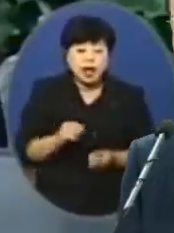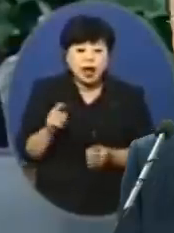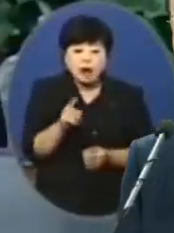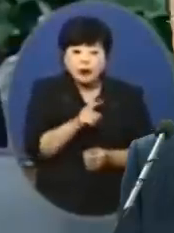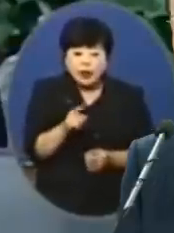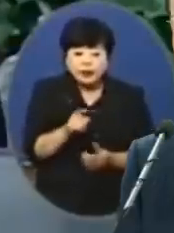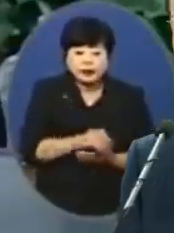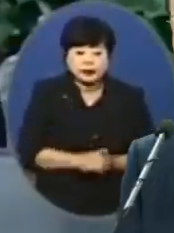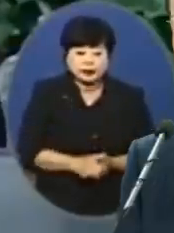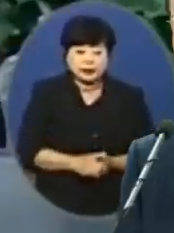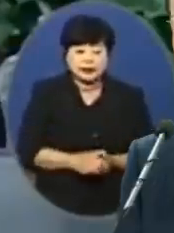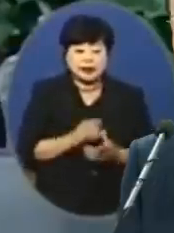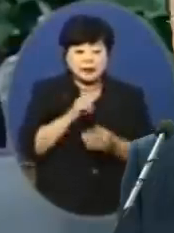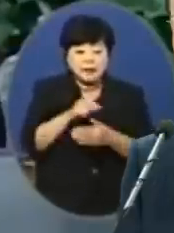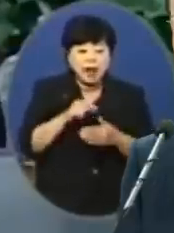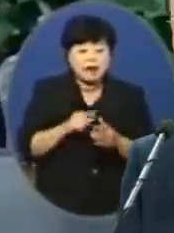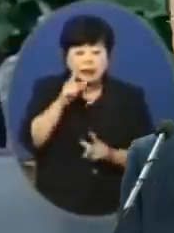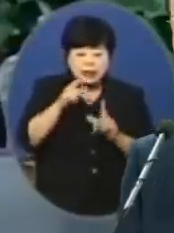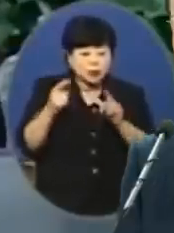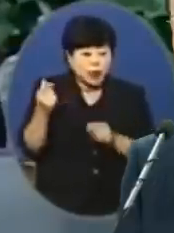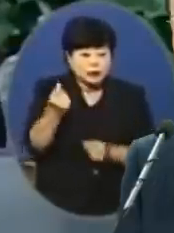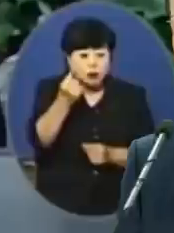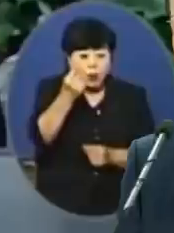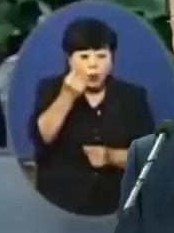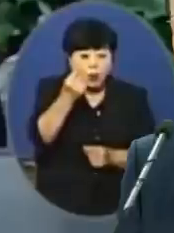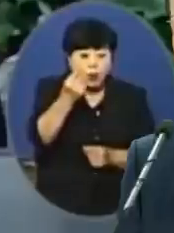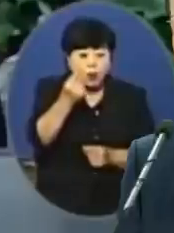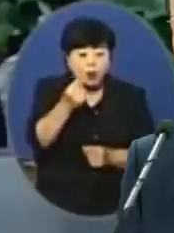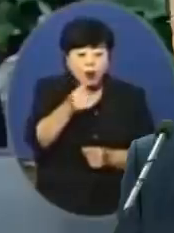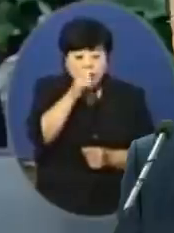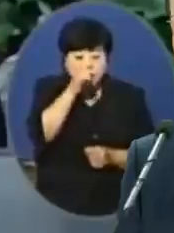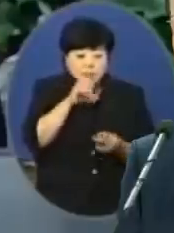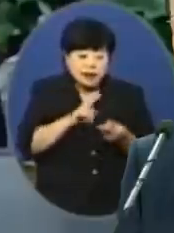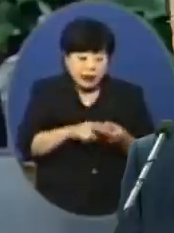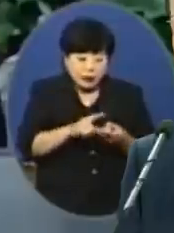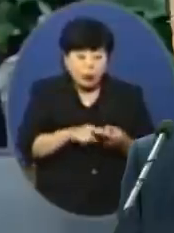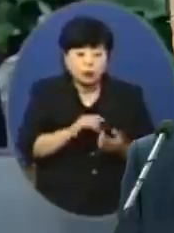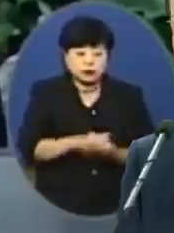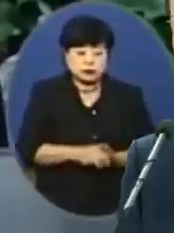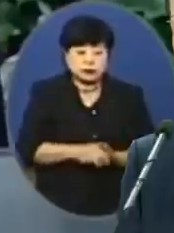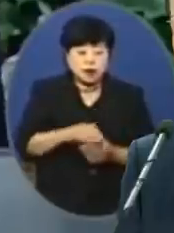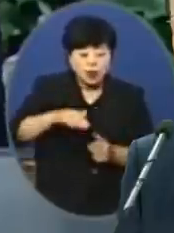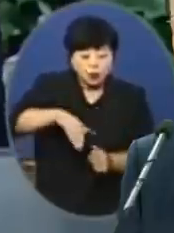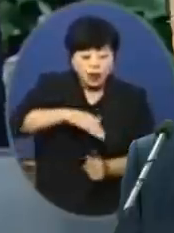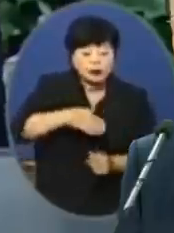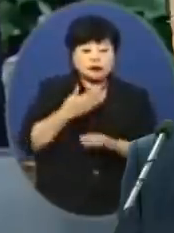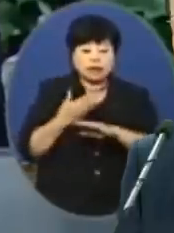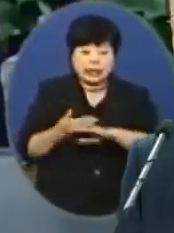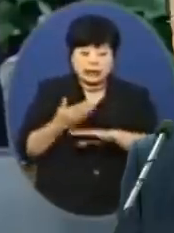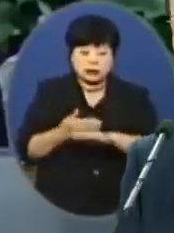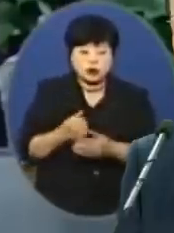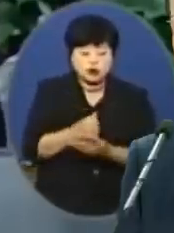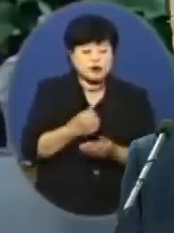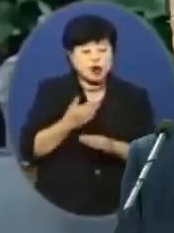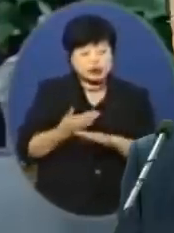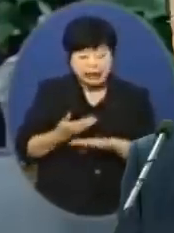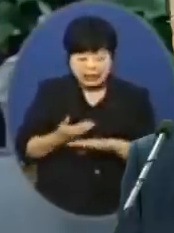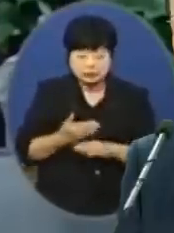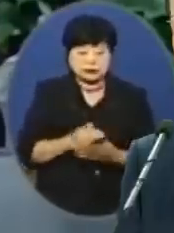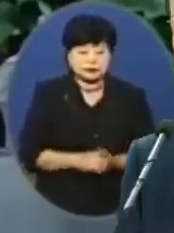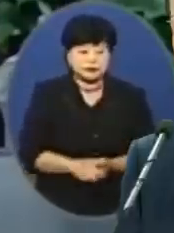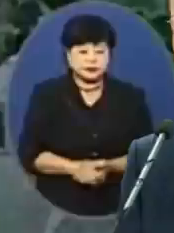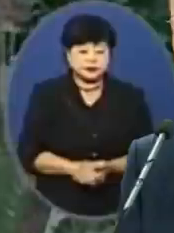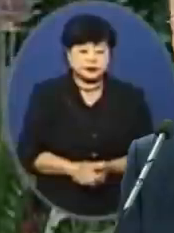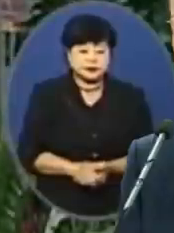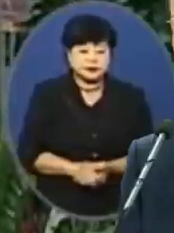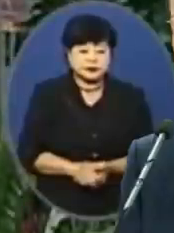어떠한 마음의 자세를 갖고 있느냐에 따라서 환경도 달라지고 운명이 달라지는 것입니다.